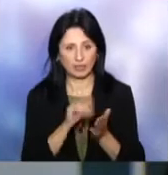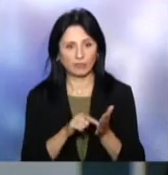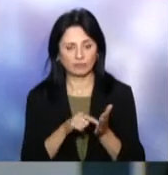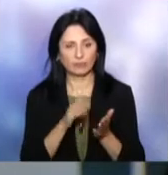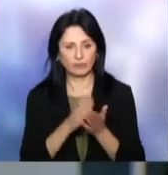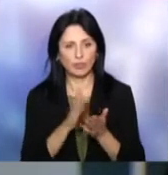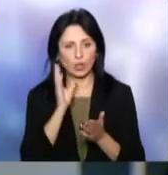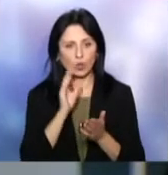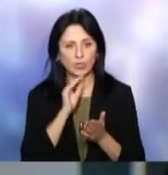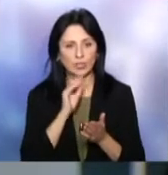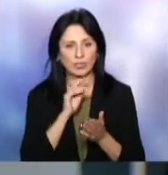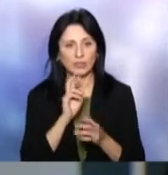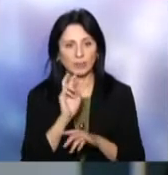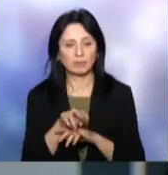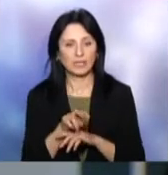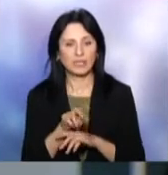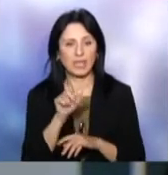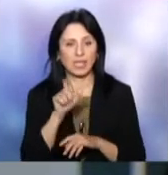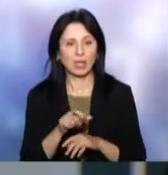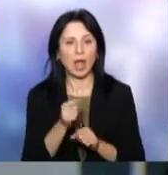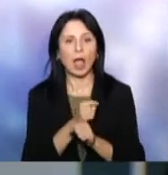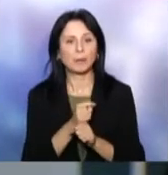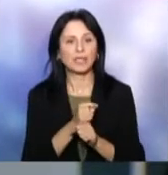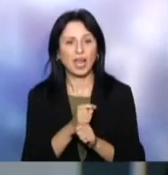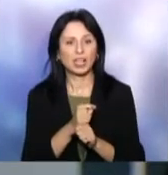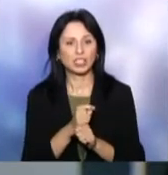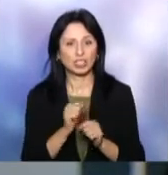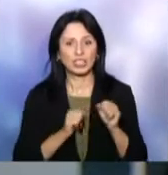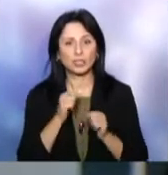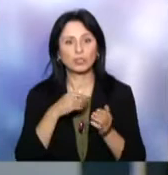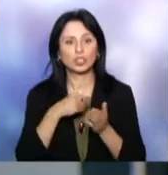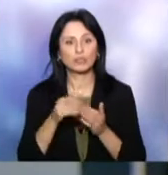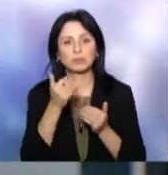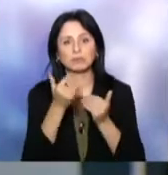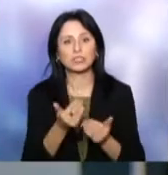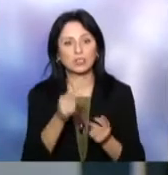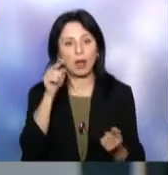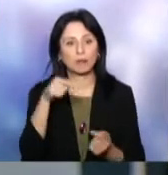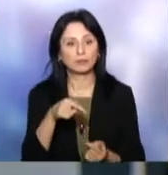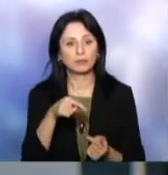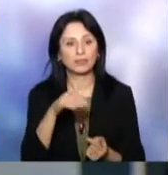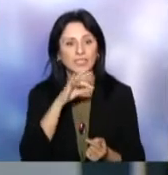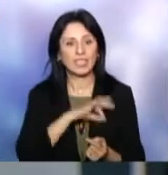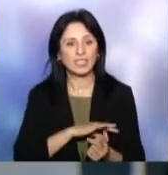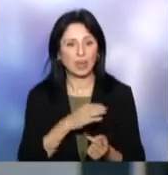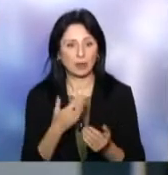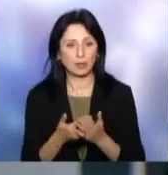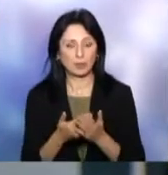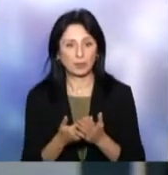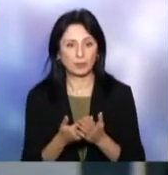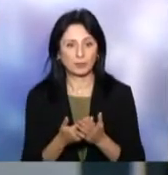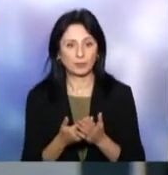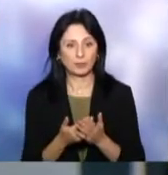როდესაც მიდის ადამიანი აფთიაქში და ცდილობს შეიძინოს მისთვის სასარგებლო, ასე ვთქვათ,